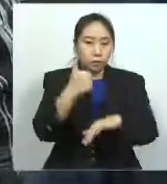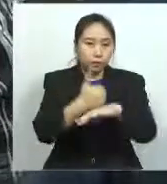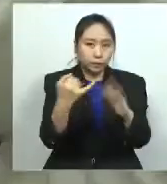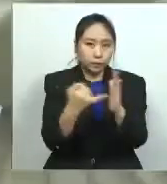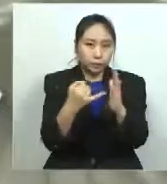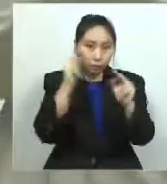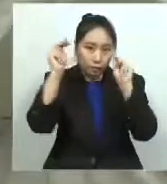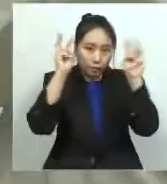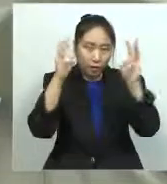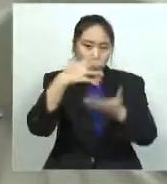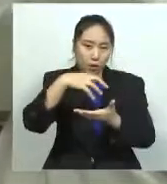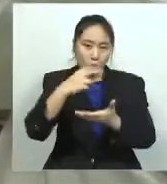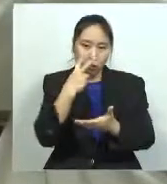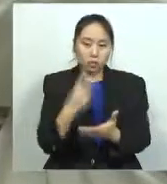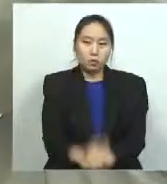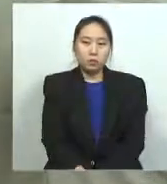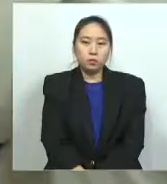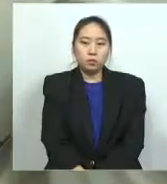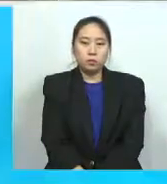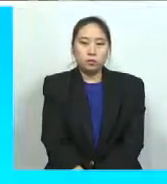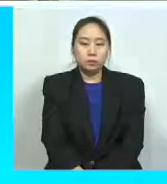การจังหวัดนครสวรรค์กันหน่อยค่ะ